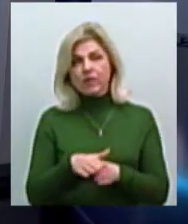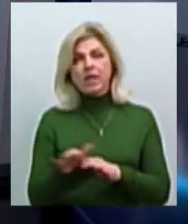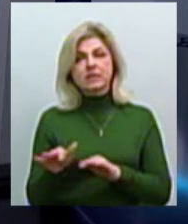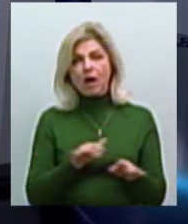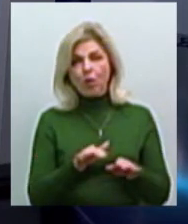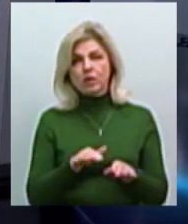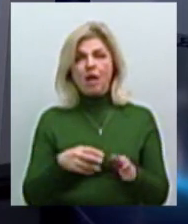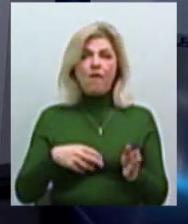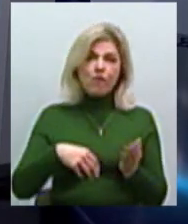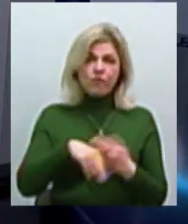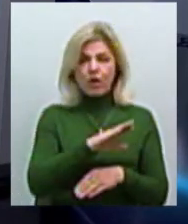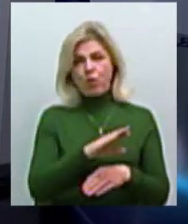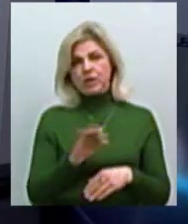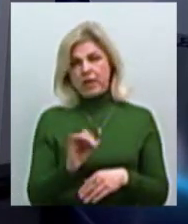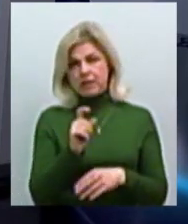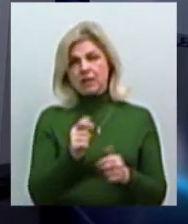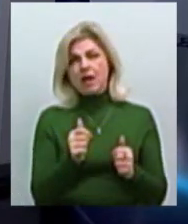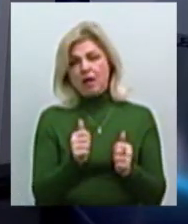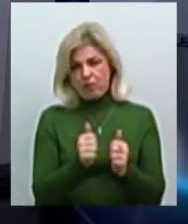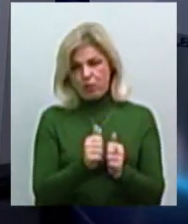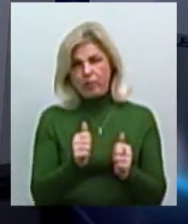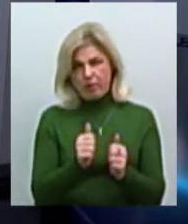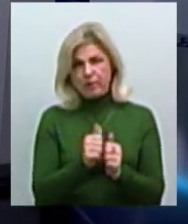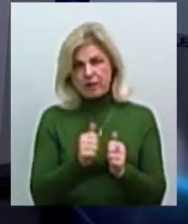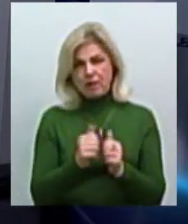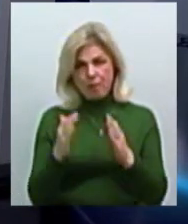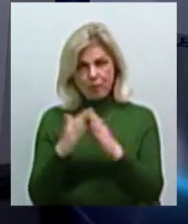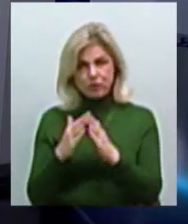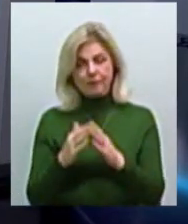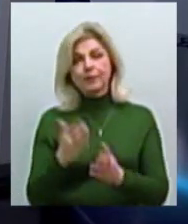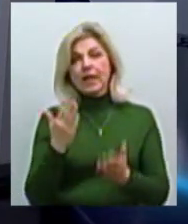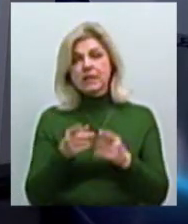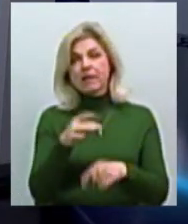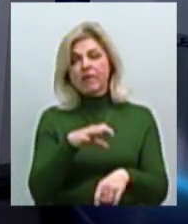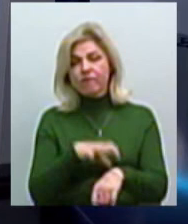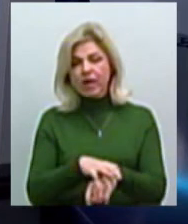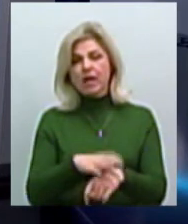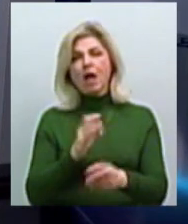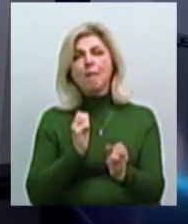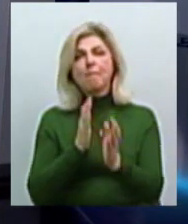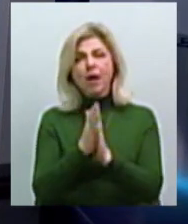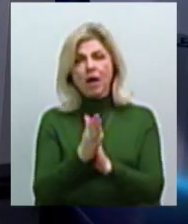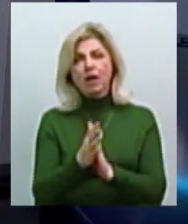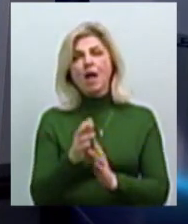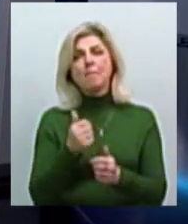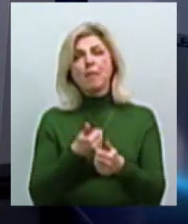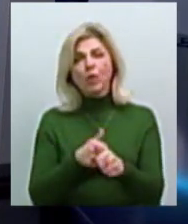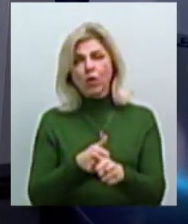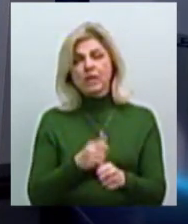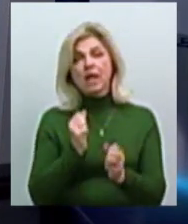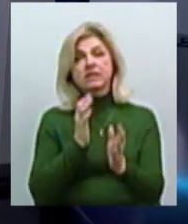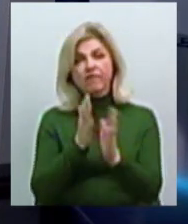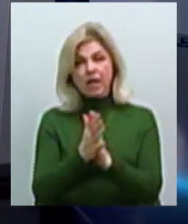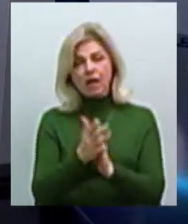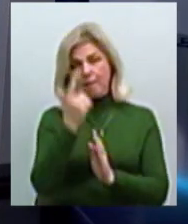з евакуації близлежащого персоналу. Тобто, якщо ви це обнаружили в сквері, в бібліотеці, в сквері, то